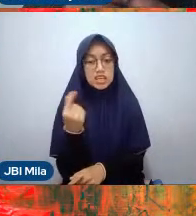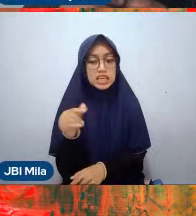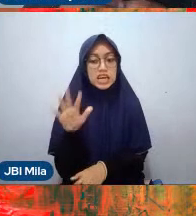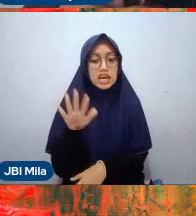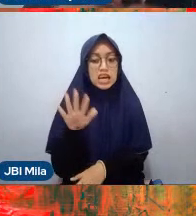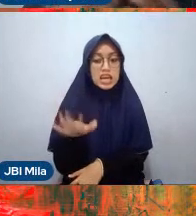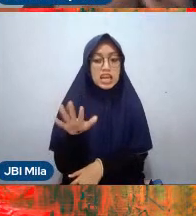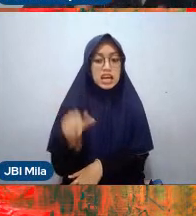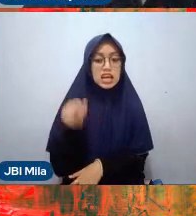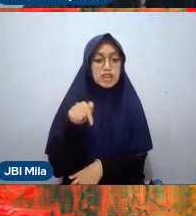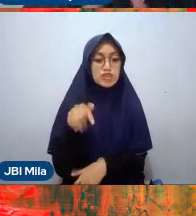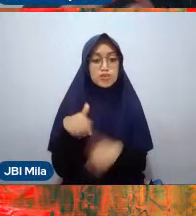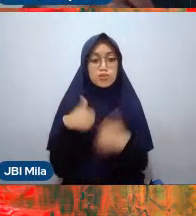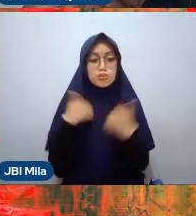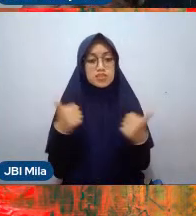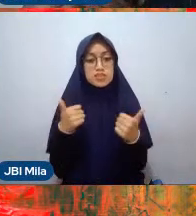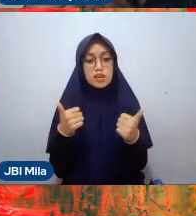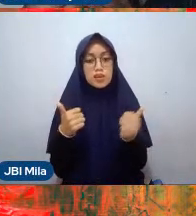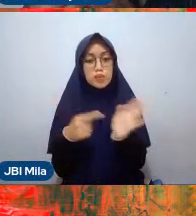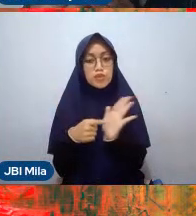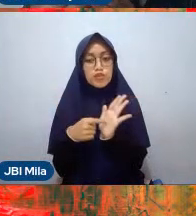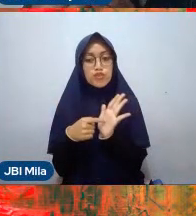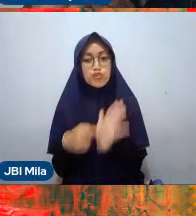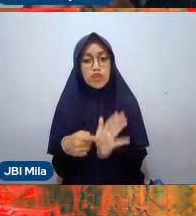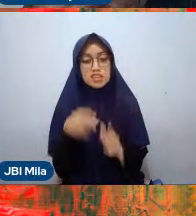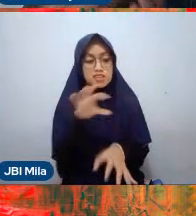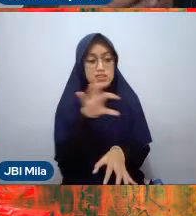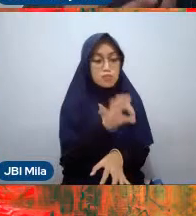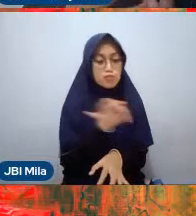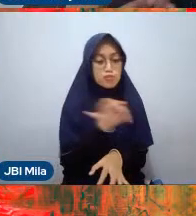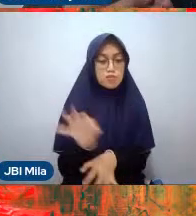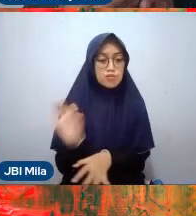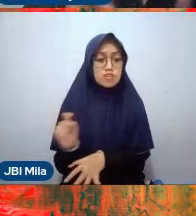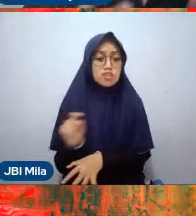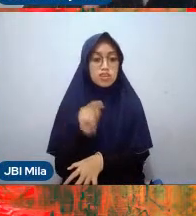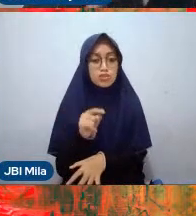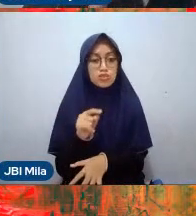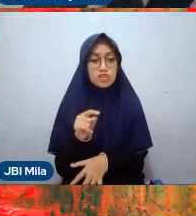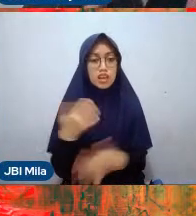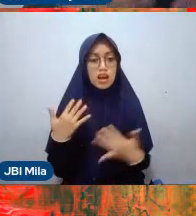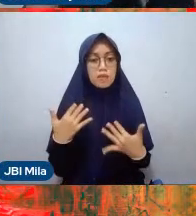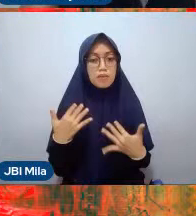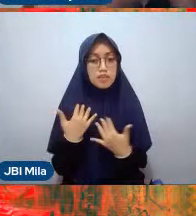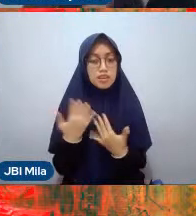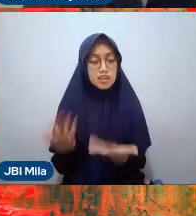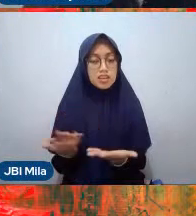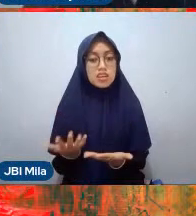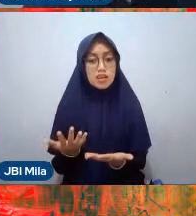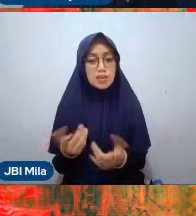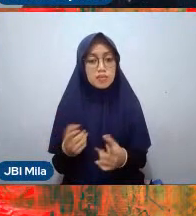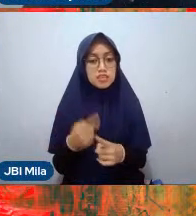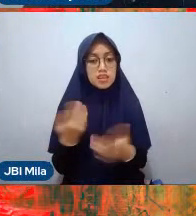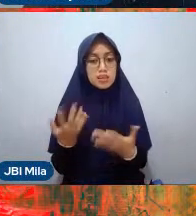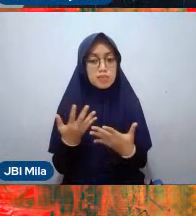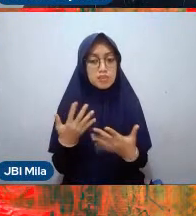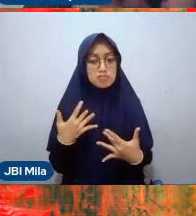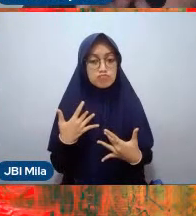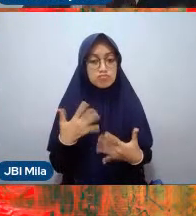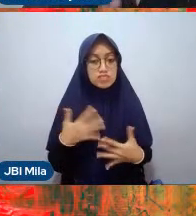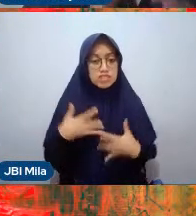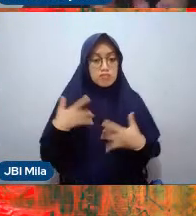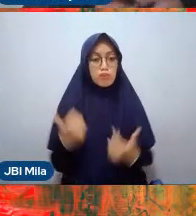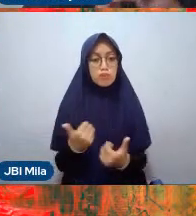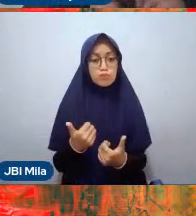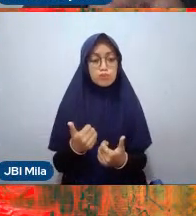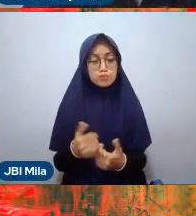memproyeksikan atau mensimbolkan dari apa yang dipikir perasaan dia. Gitu. Dan